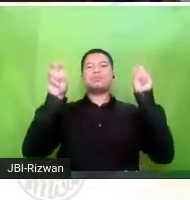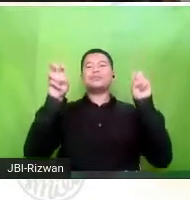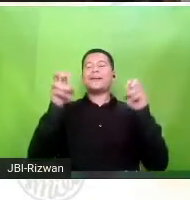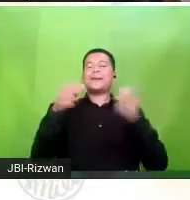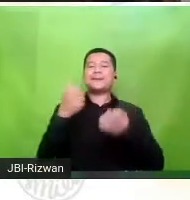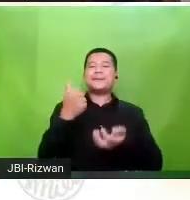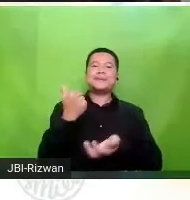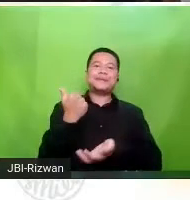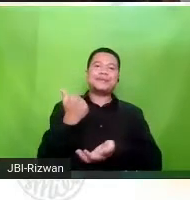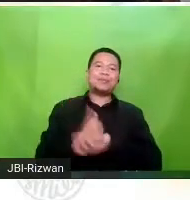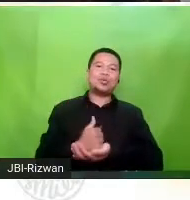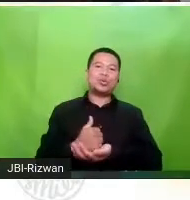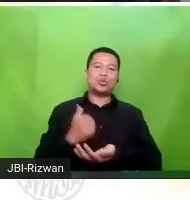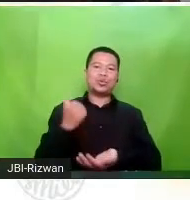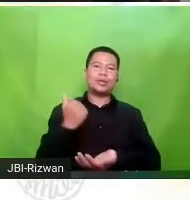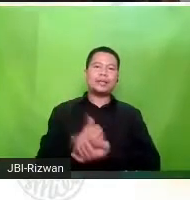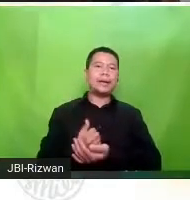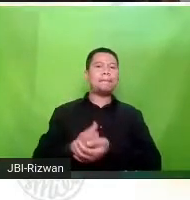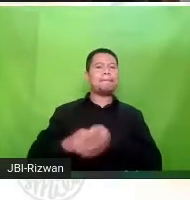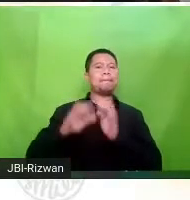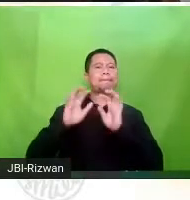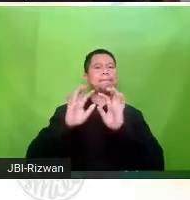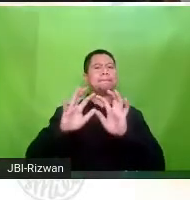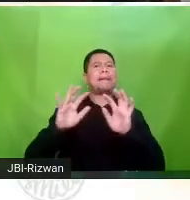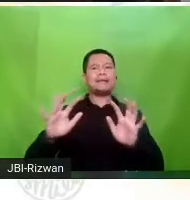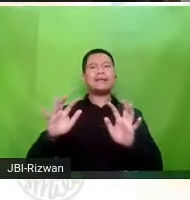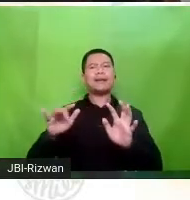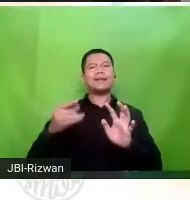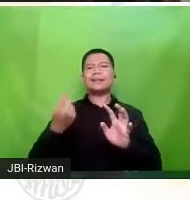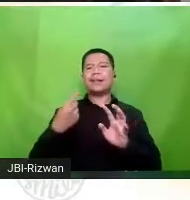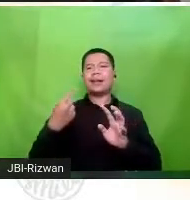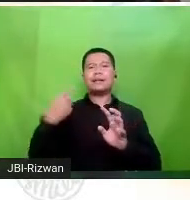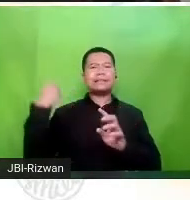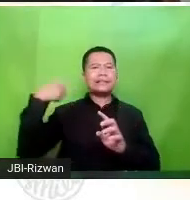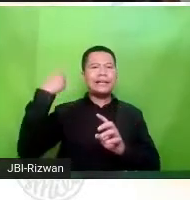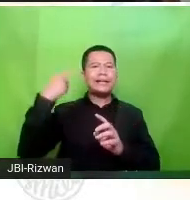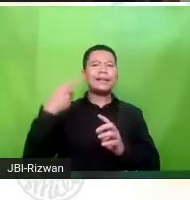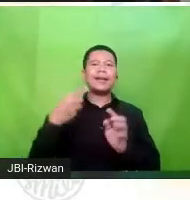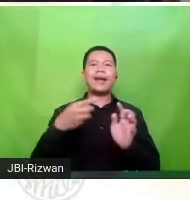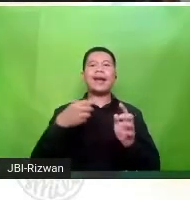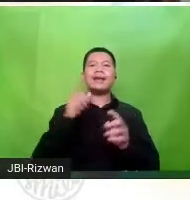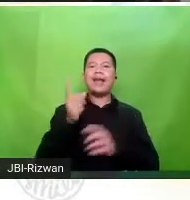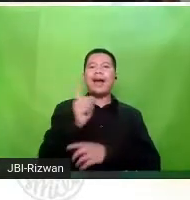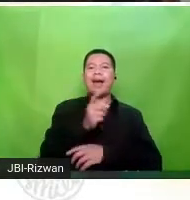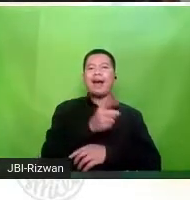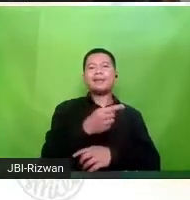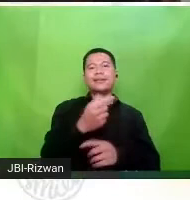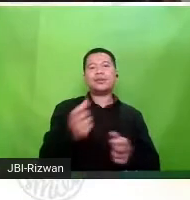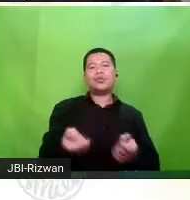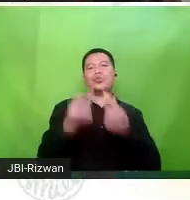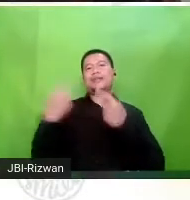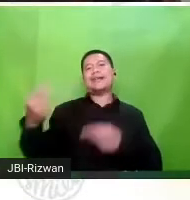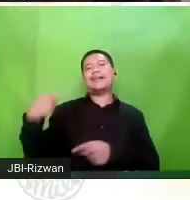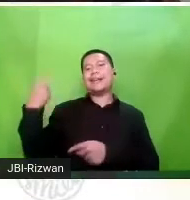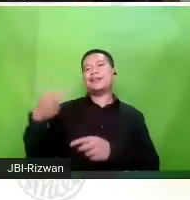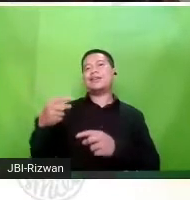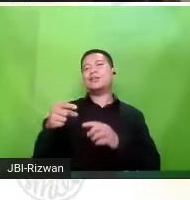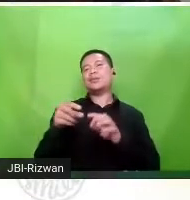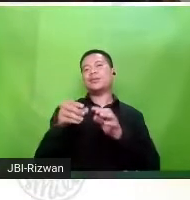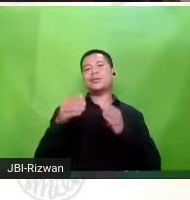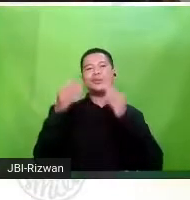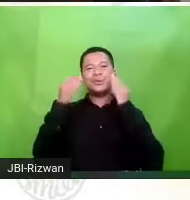sesungguhnya banyak sekali kita jumpai di dalam kehidupan sehari-hari, khususnya saat